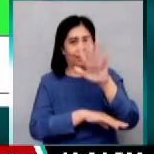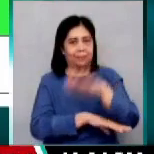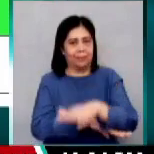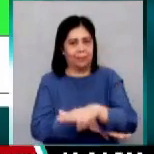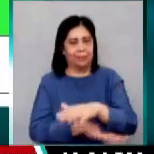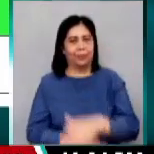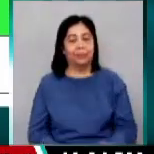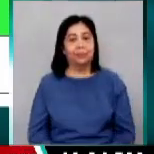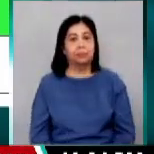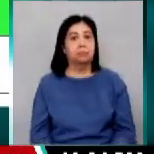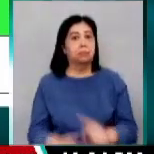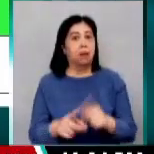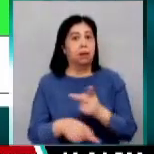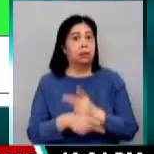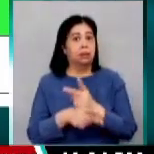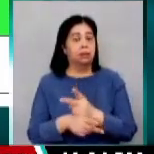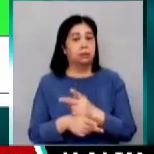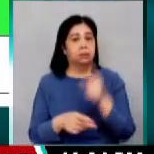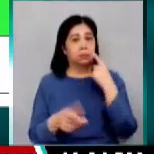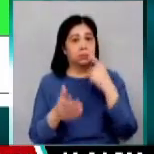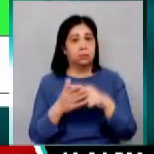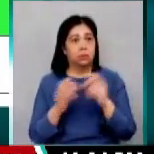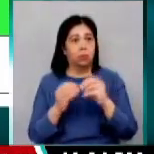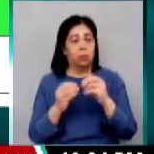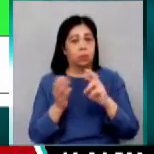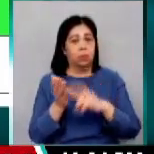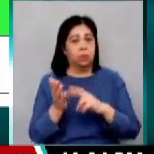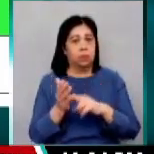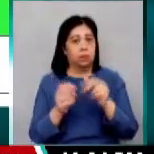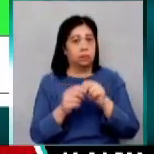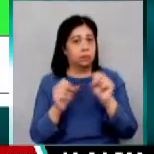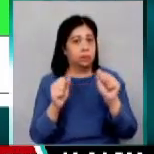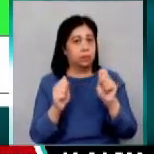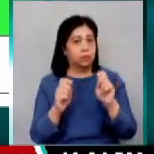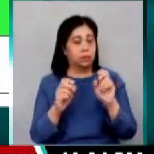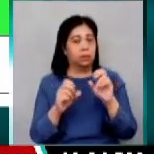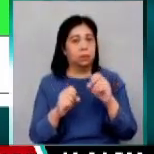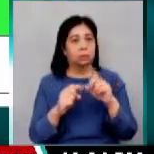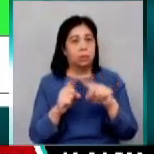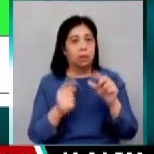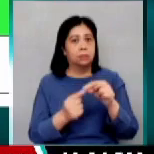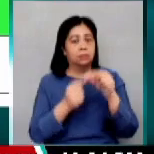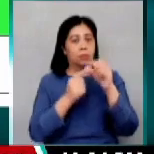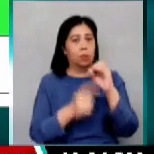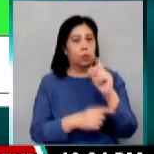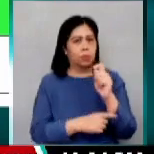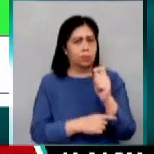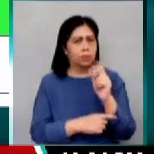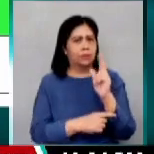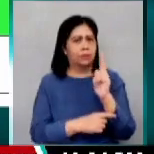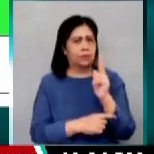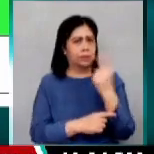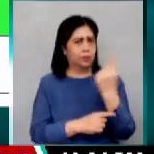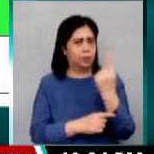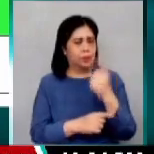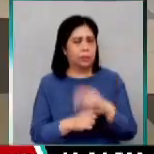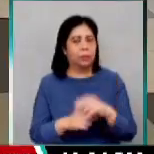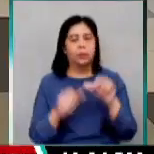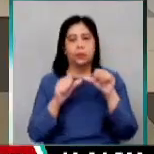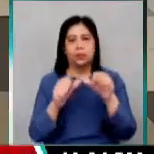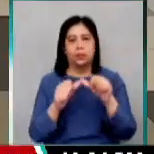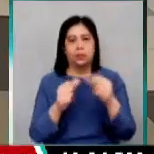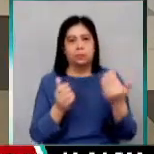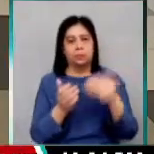take note po ha, walang voter registration tuwing Sabado maliban sa October 30. Tuloy rin ang reactivation